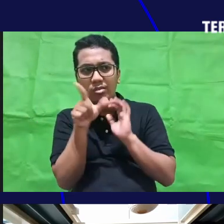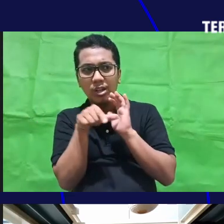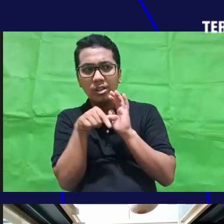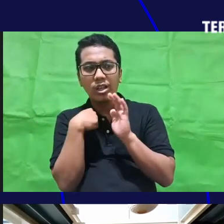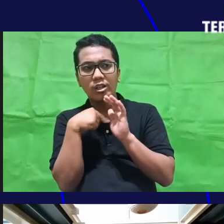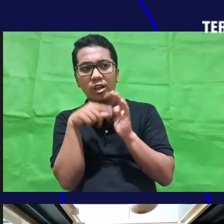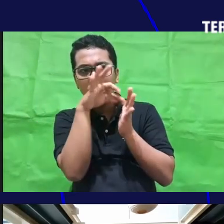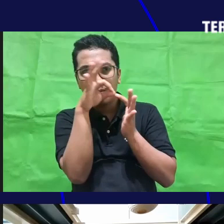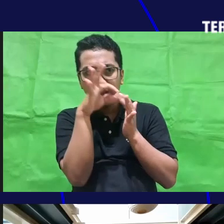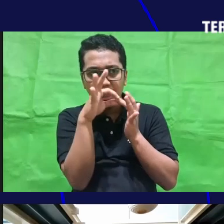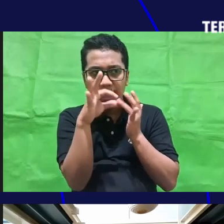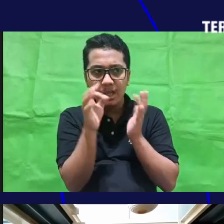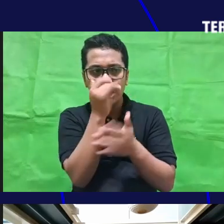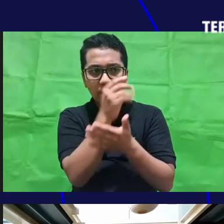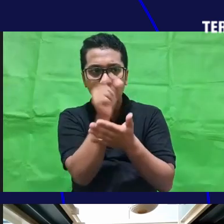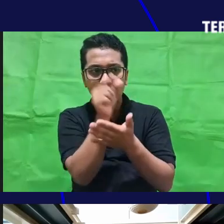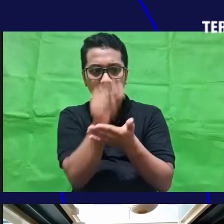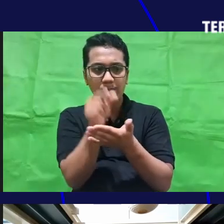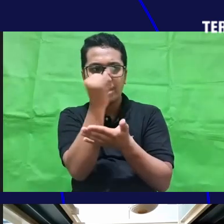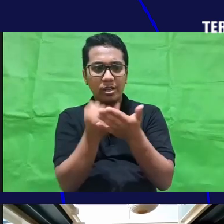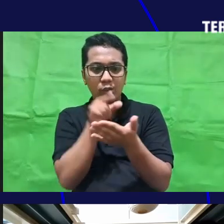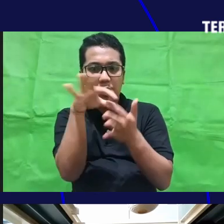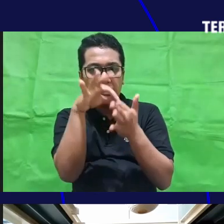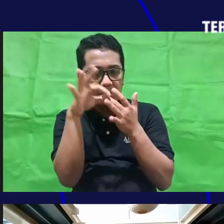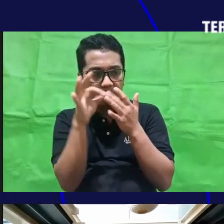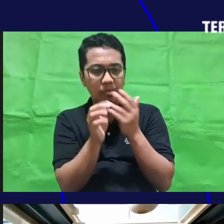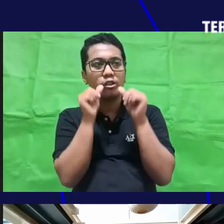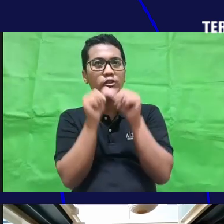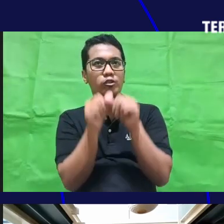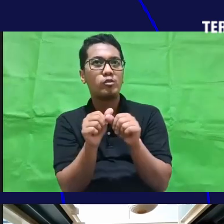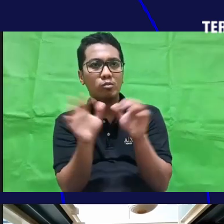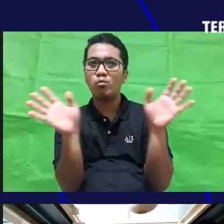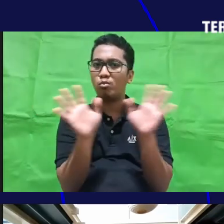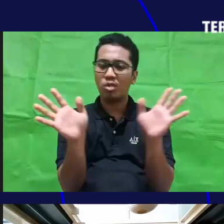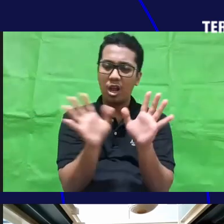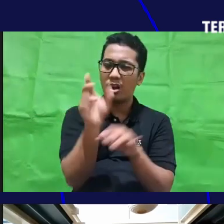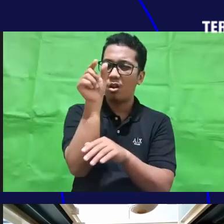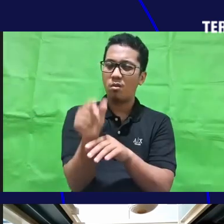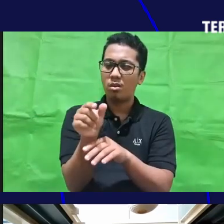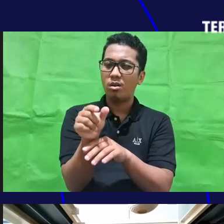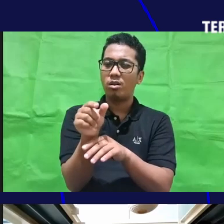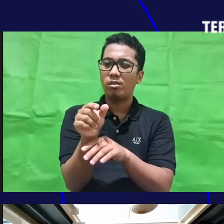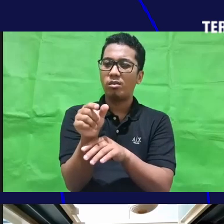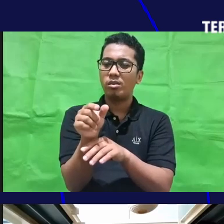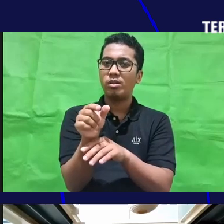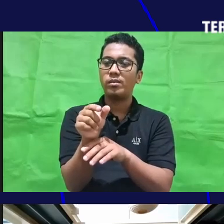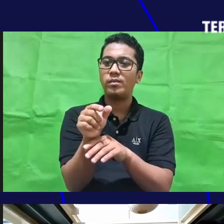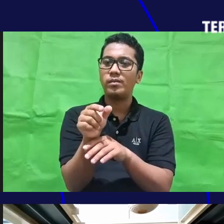pemilihan seniman itu dipilih, kemudian bukan open call atau membuka ruang untuk